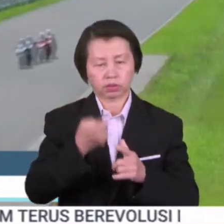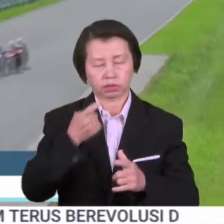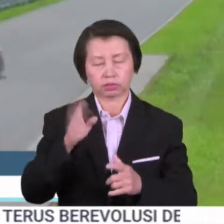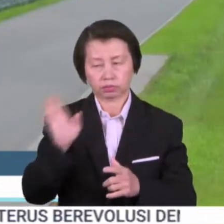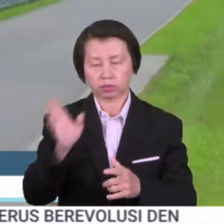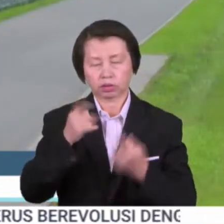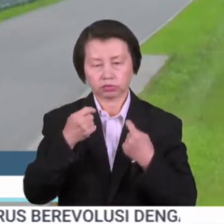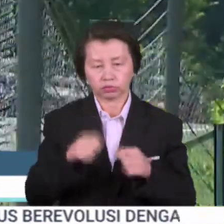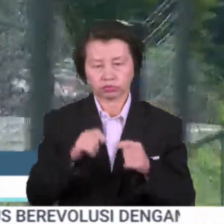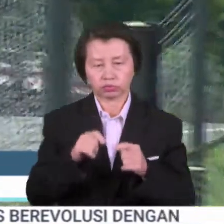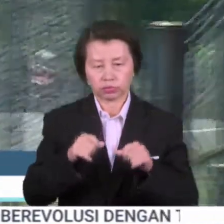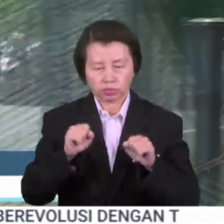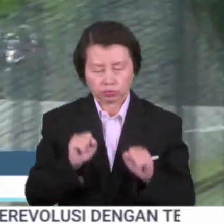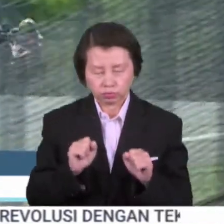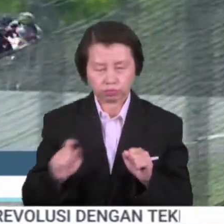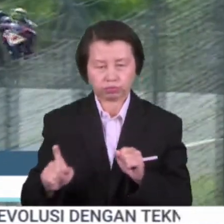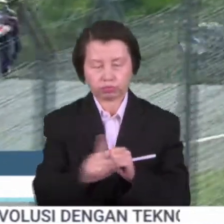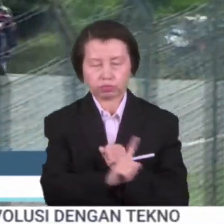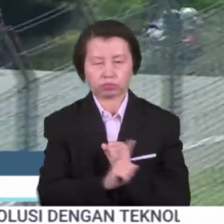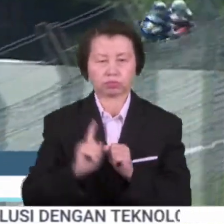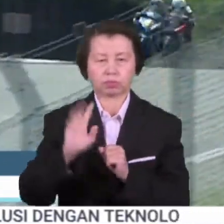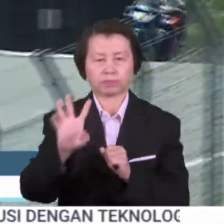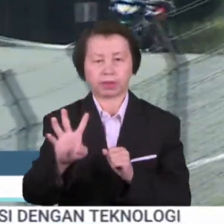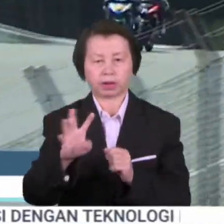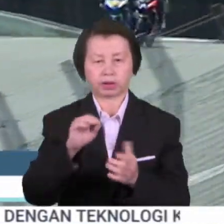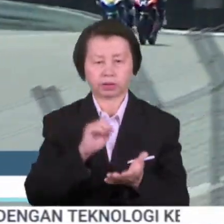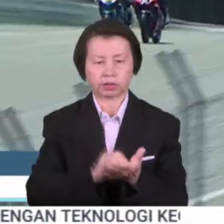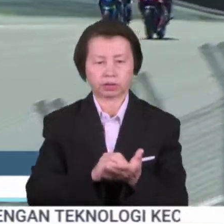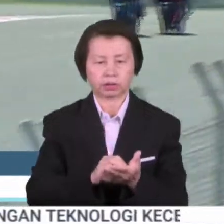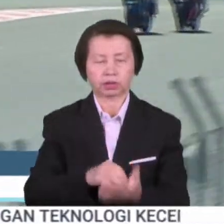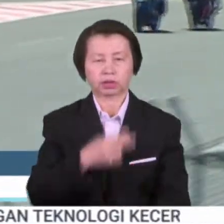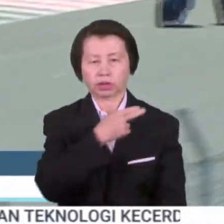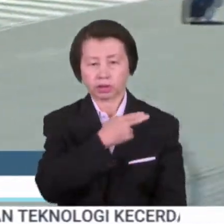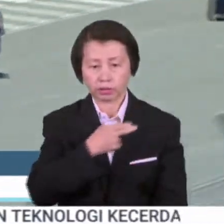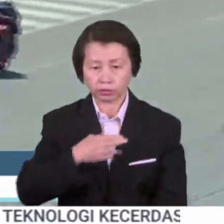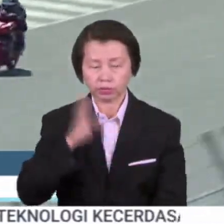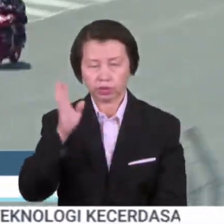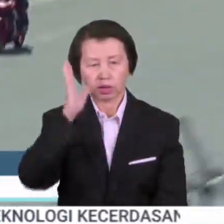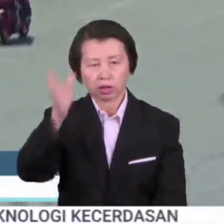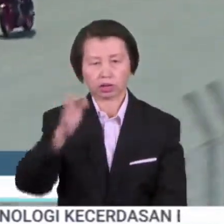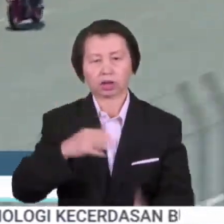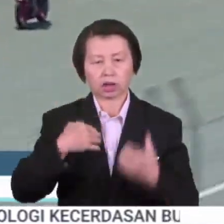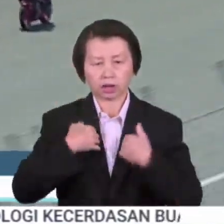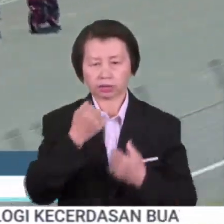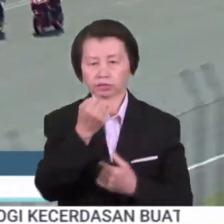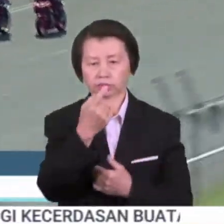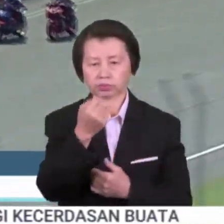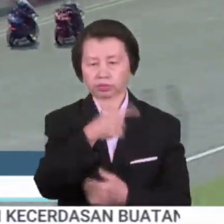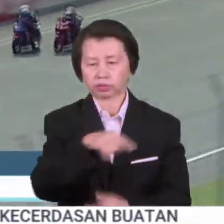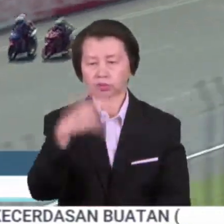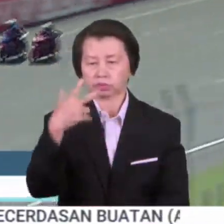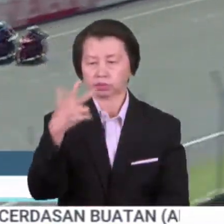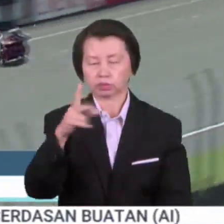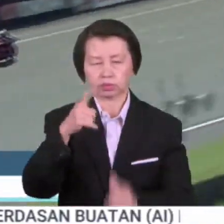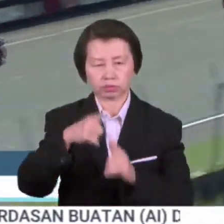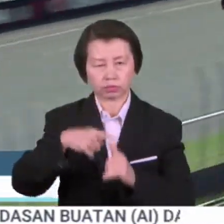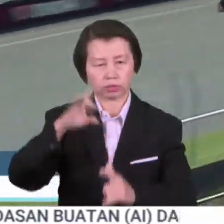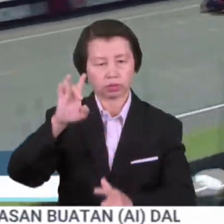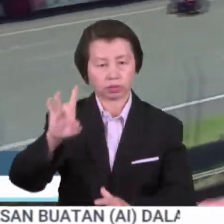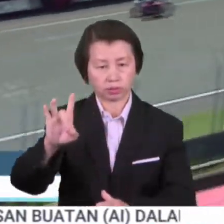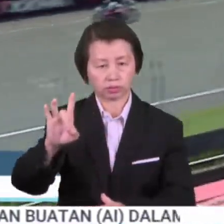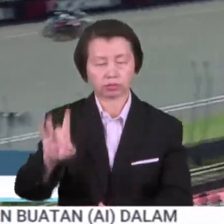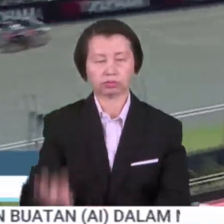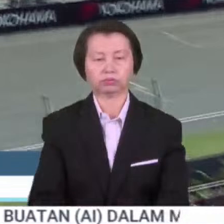sem itu akan Cuba mengahkan penguasaan pada pusingan keempat di Lita Mandalika Indonesia yang dijadualkan berlangsung 11 hingga 13 ogos